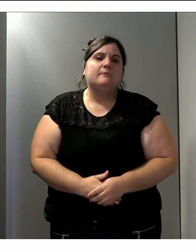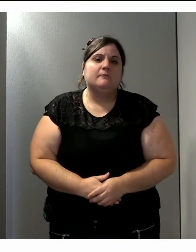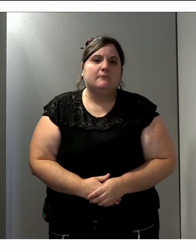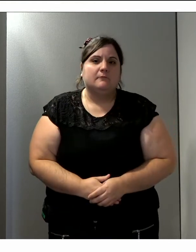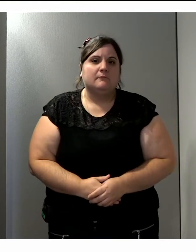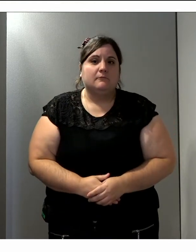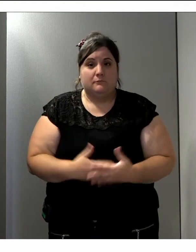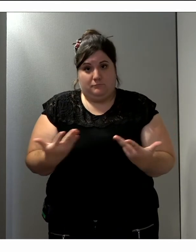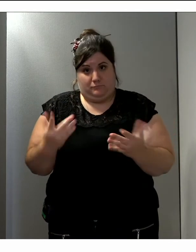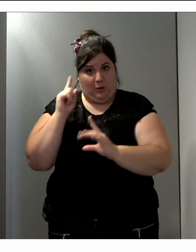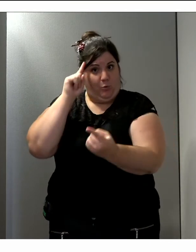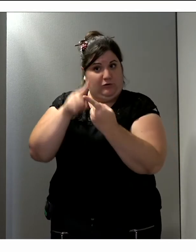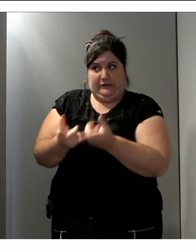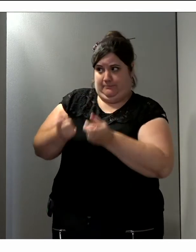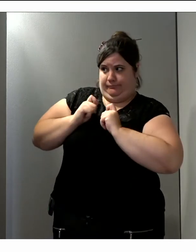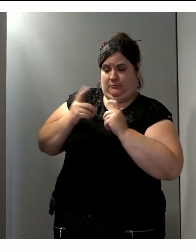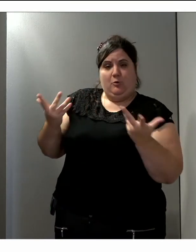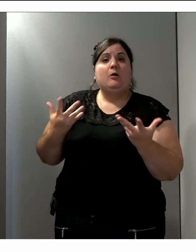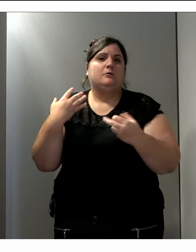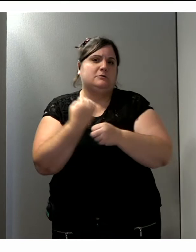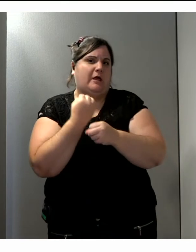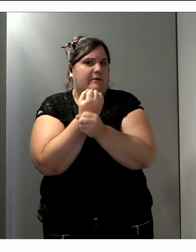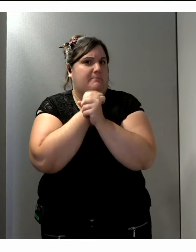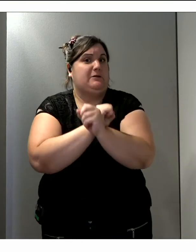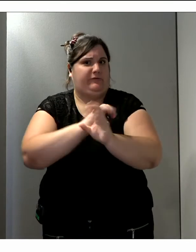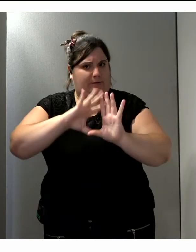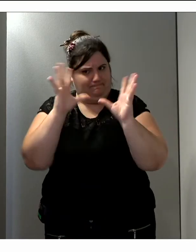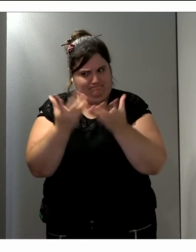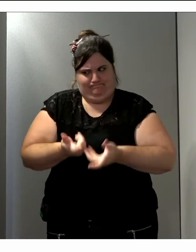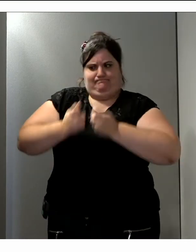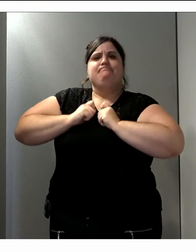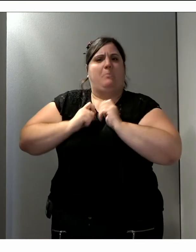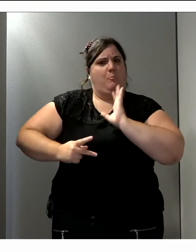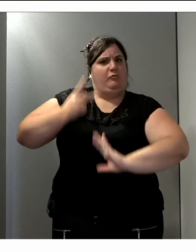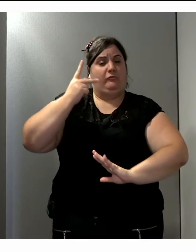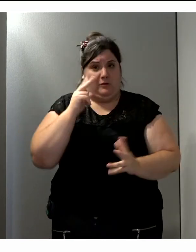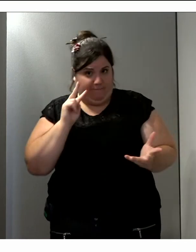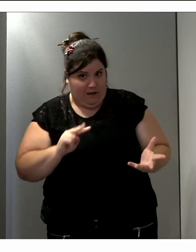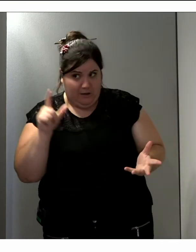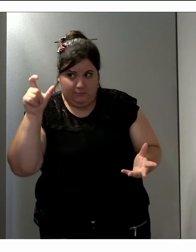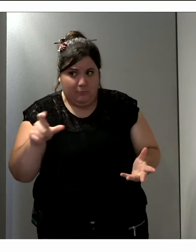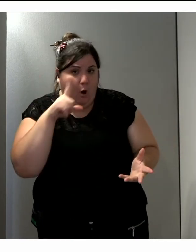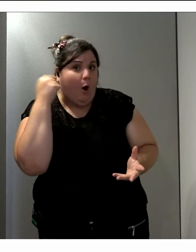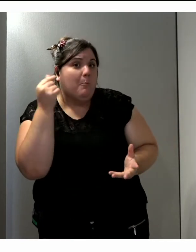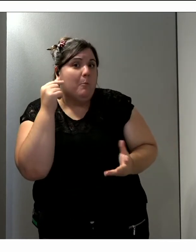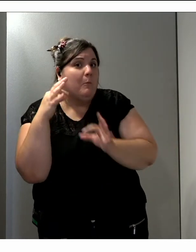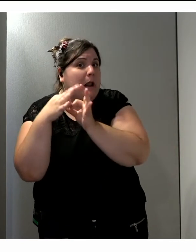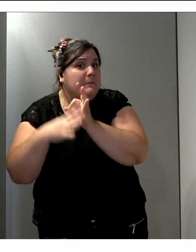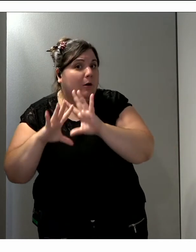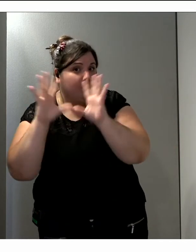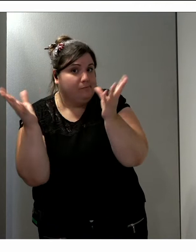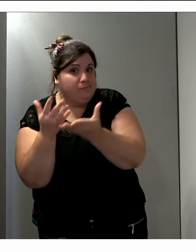nous est assigné, c'est de renforcer le travail pénitentiaire, dont M. Tchoukaïev a noté qu'il était insuffisant aujourd'hui, et c'est vrai, puisque